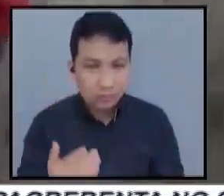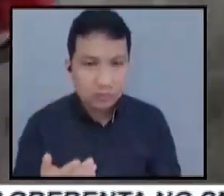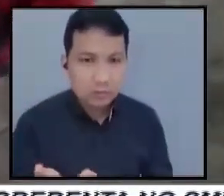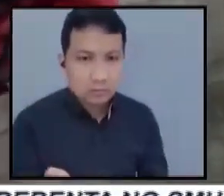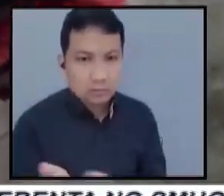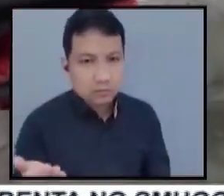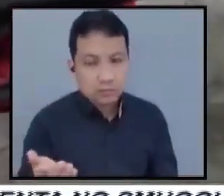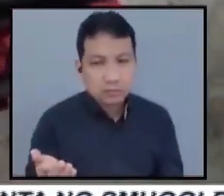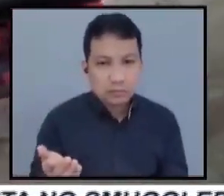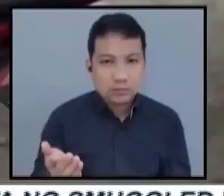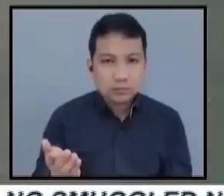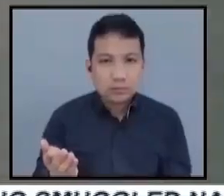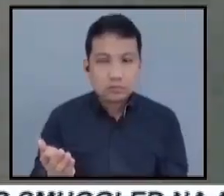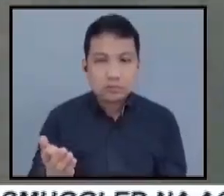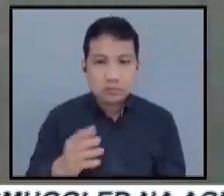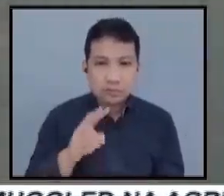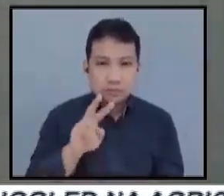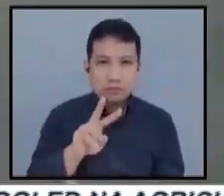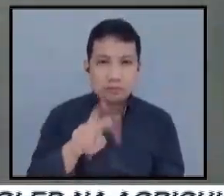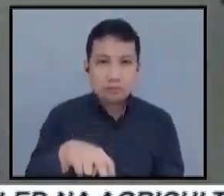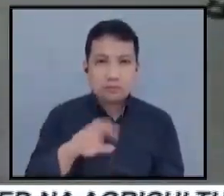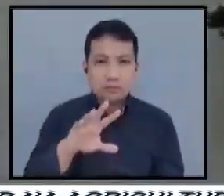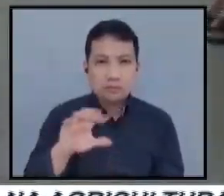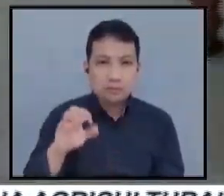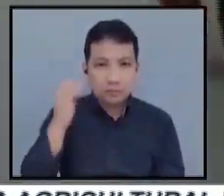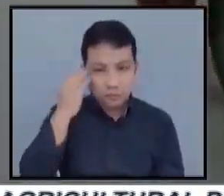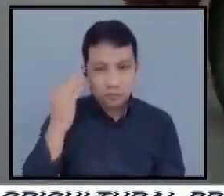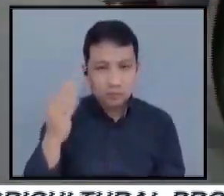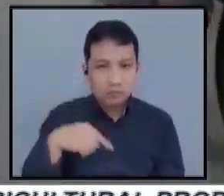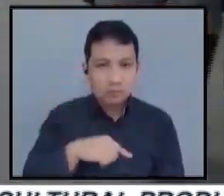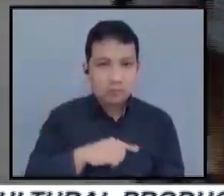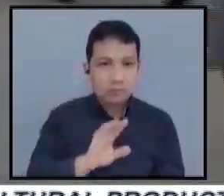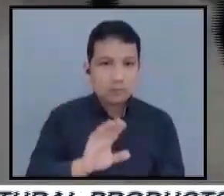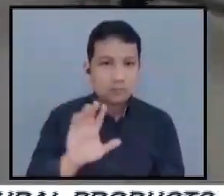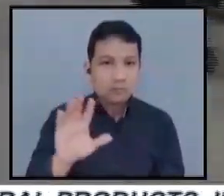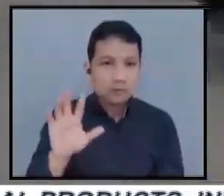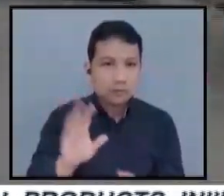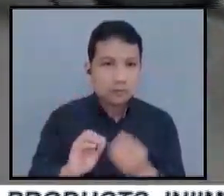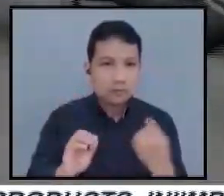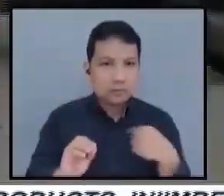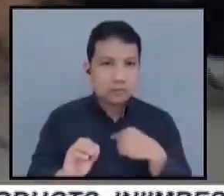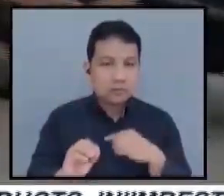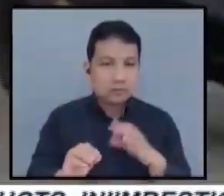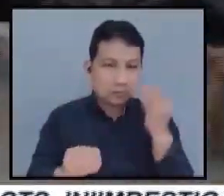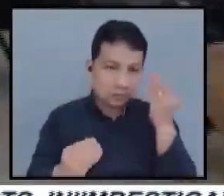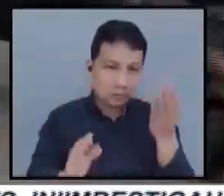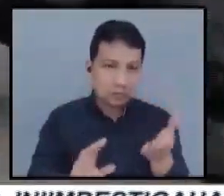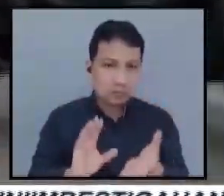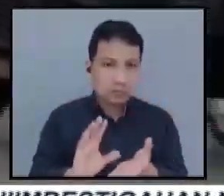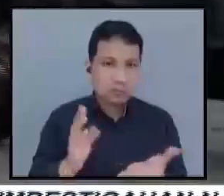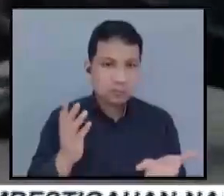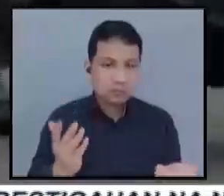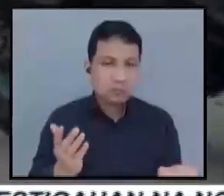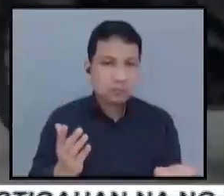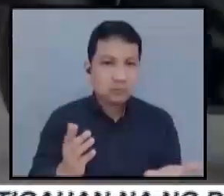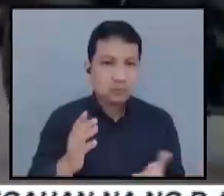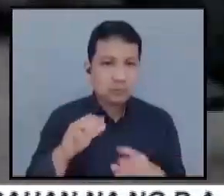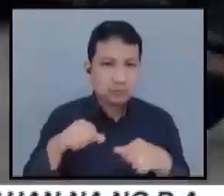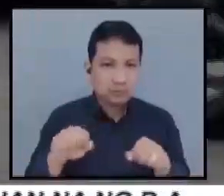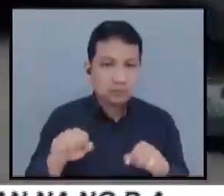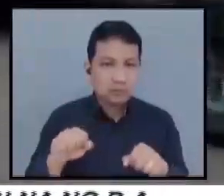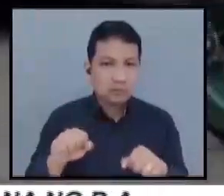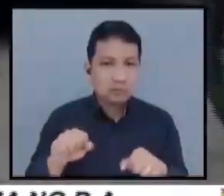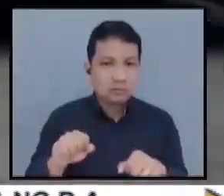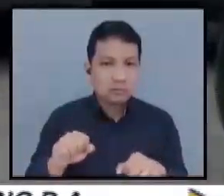nasa 2,500 pesos ang multa na kakaharapin ng sinumang nagmamaneho ng e-bikes at e-trikes na